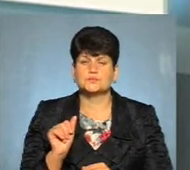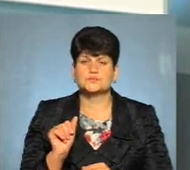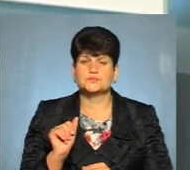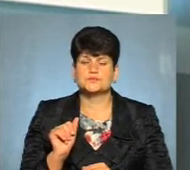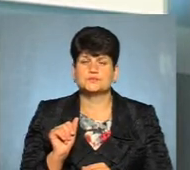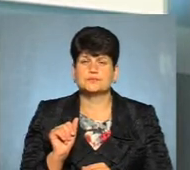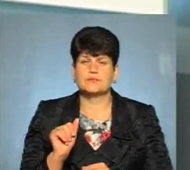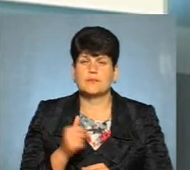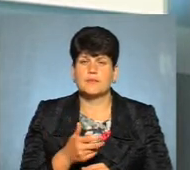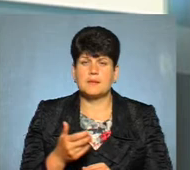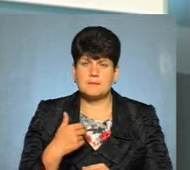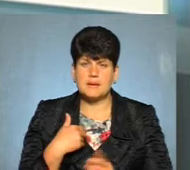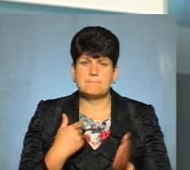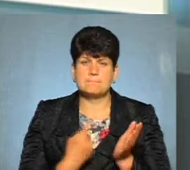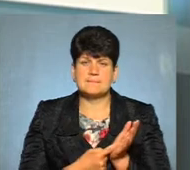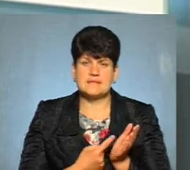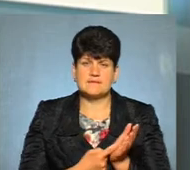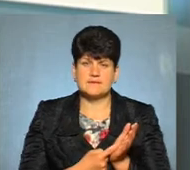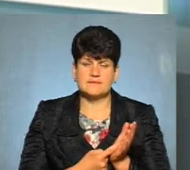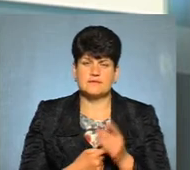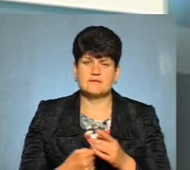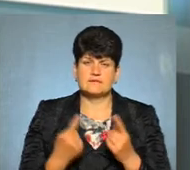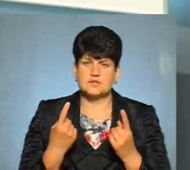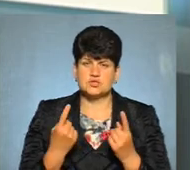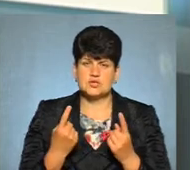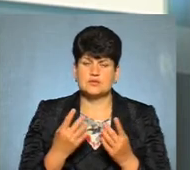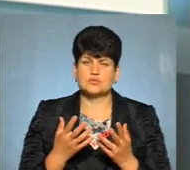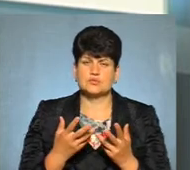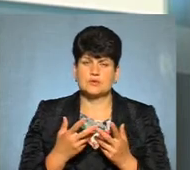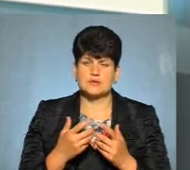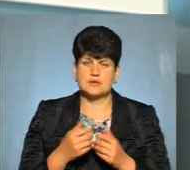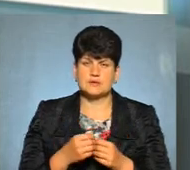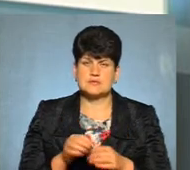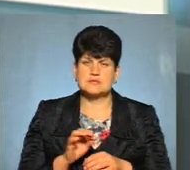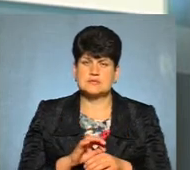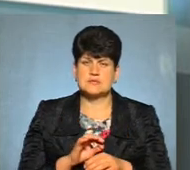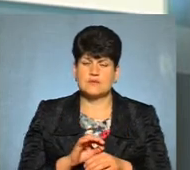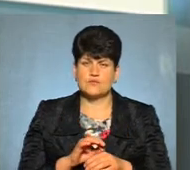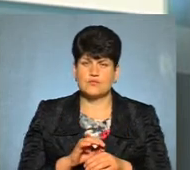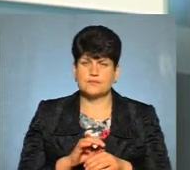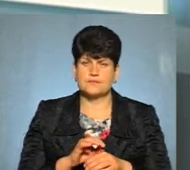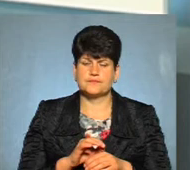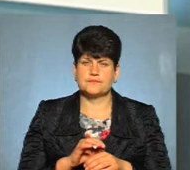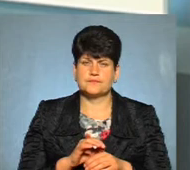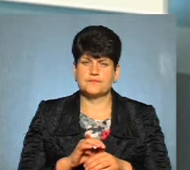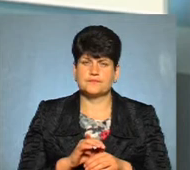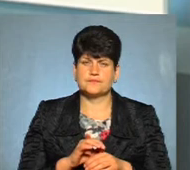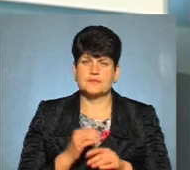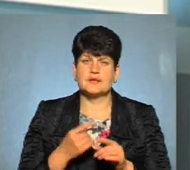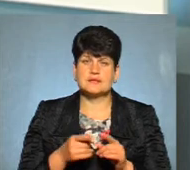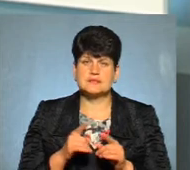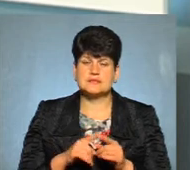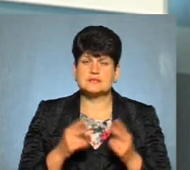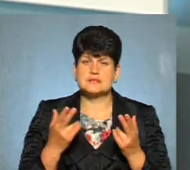Ми підтвердили величезну кількість захворювань. Це,